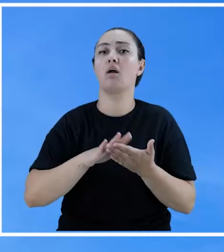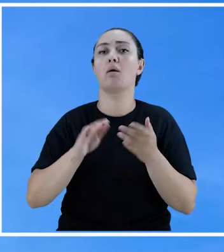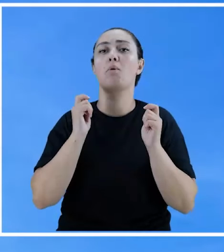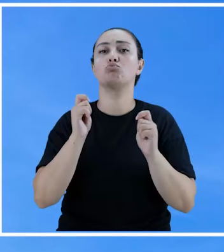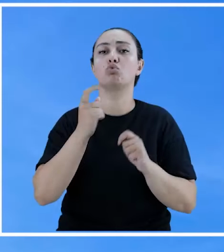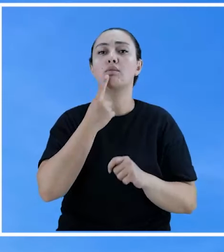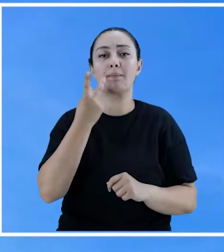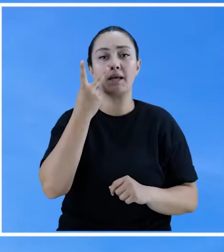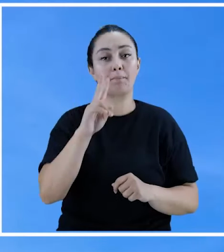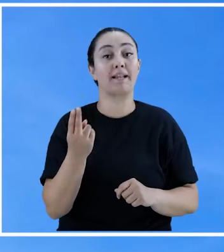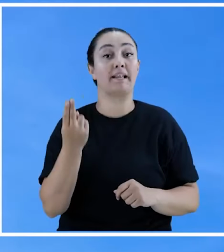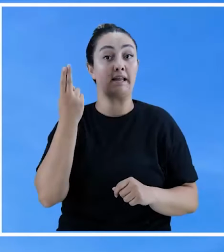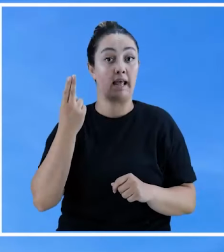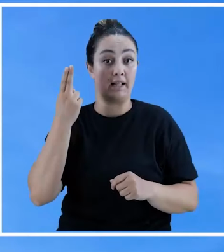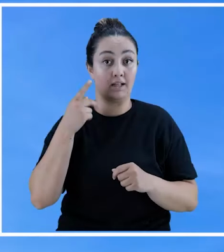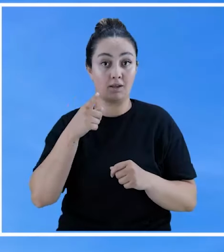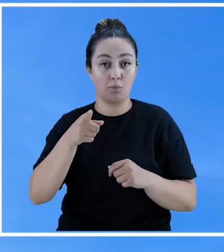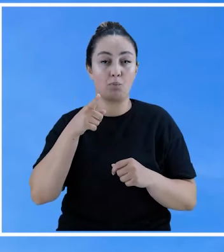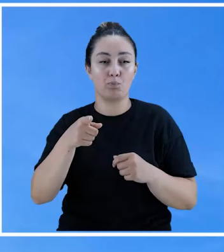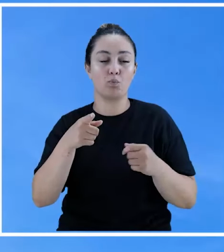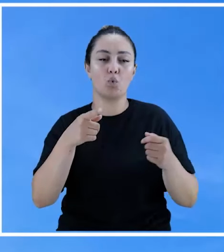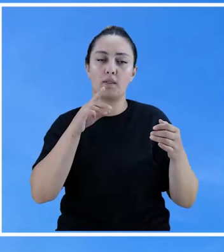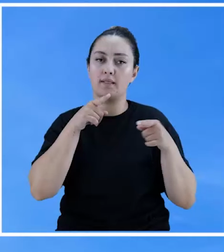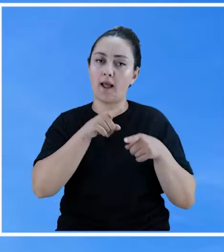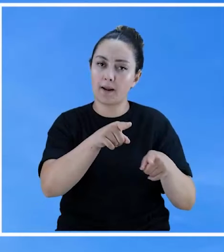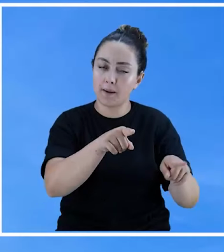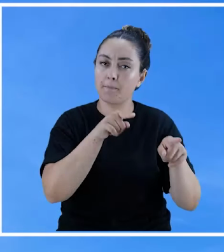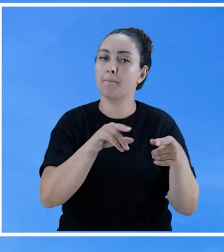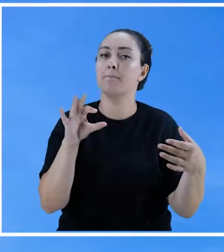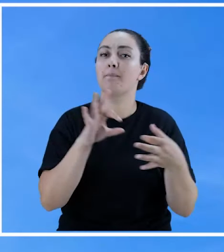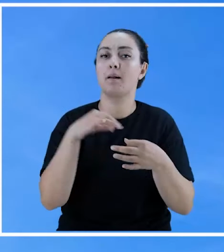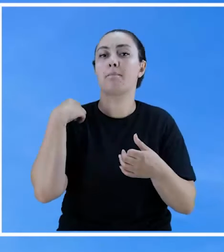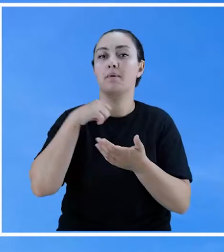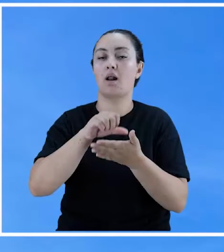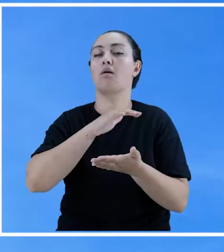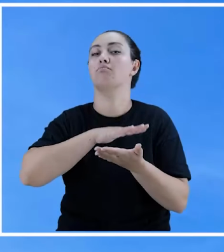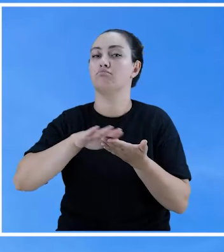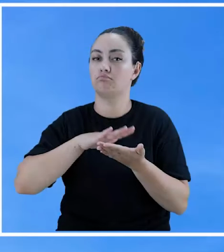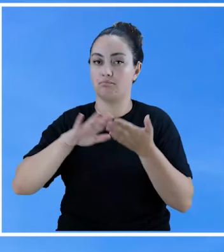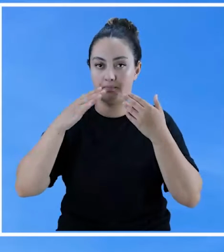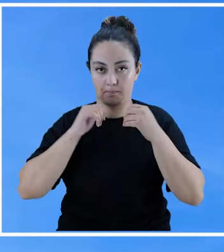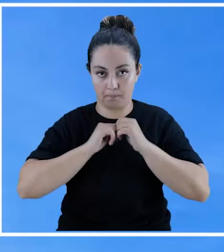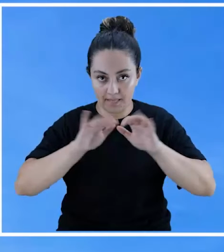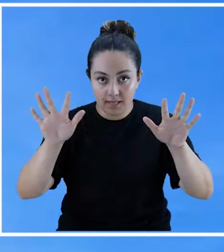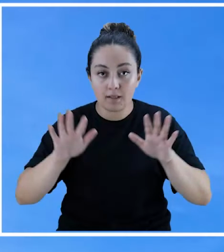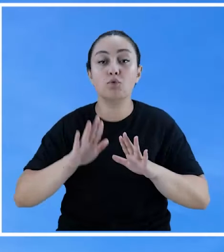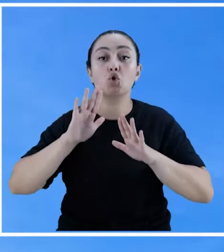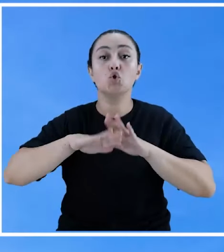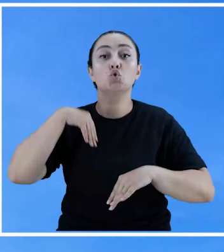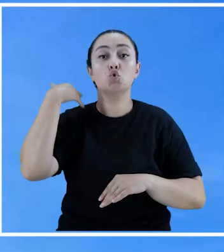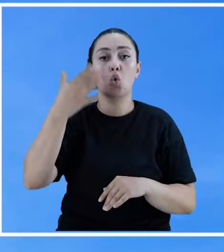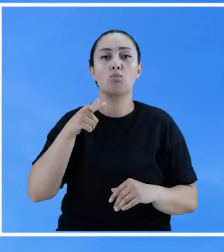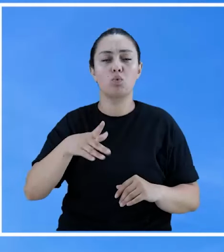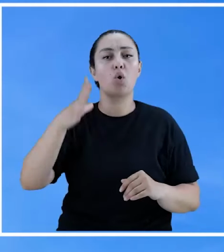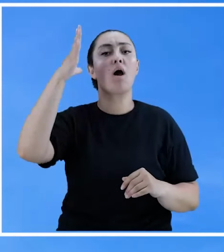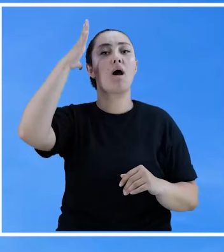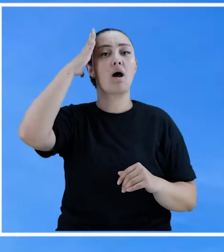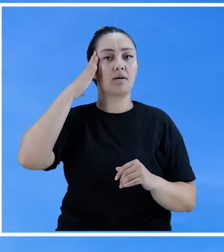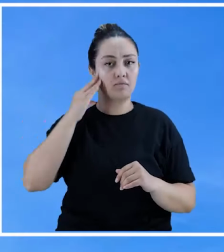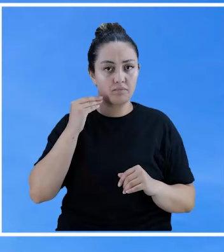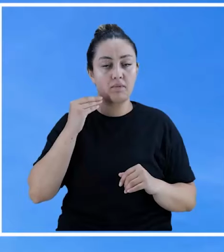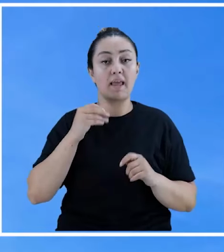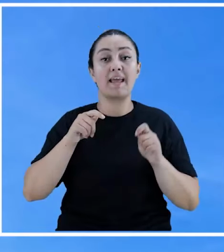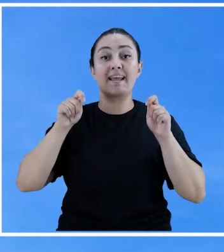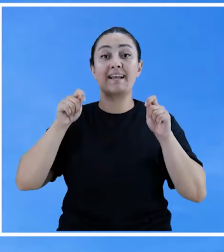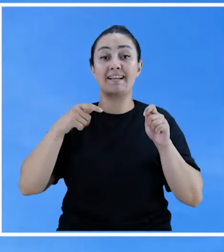var. 2007'de buna takiben yeniden bir yönetmelik yayınlandı. Daha sonra şunu anladık